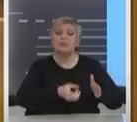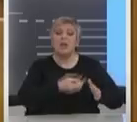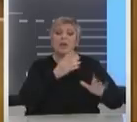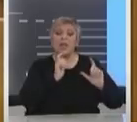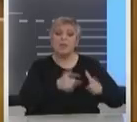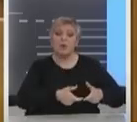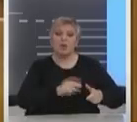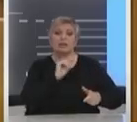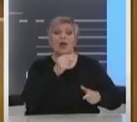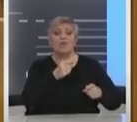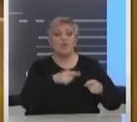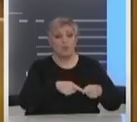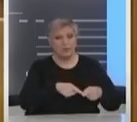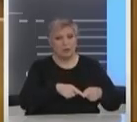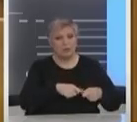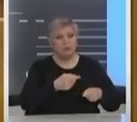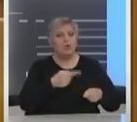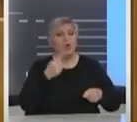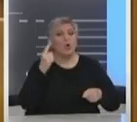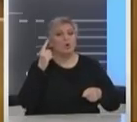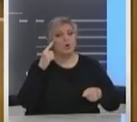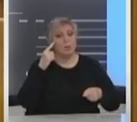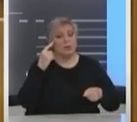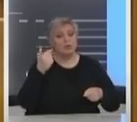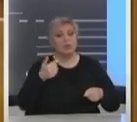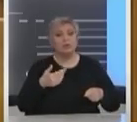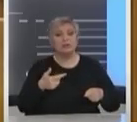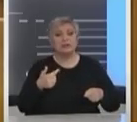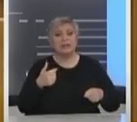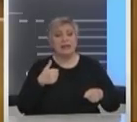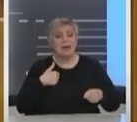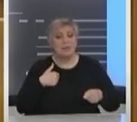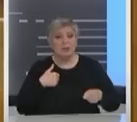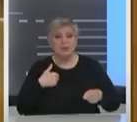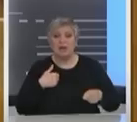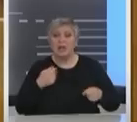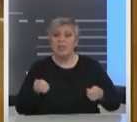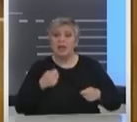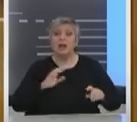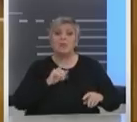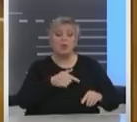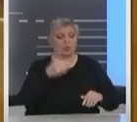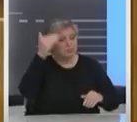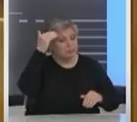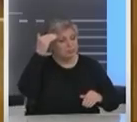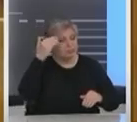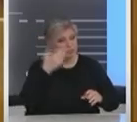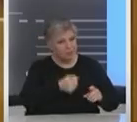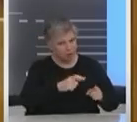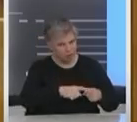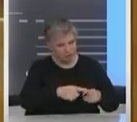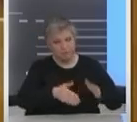Δημοκρατίας που νομίζουν ότι αυτή η κυβέρνηση υλοποιεί αυτό που οι ίδιοι επιθυμούν και από την άλλη τους βουλευτές του